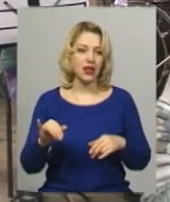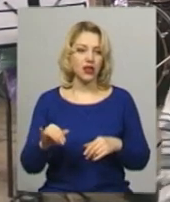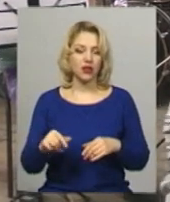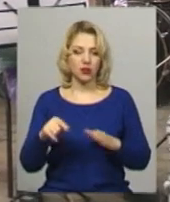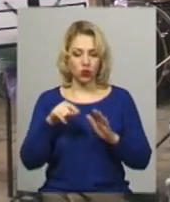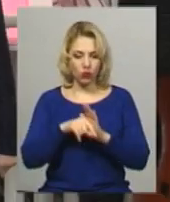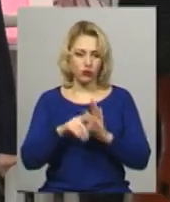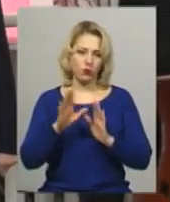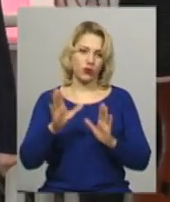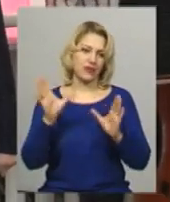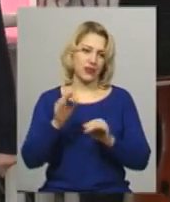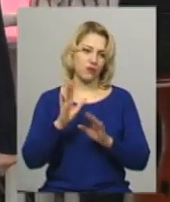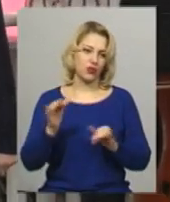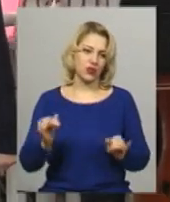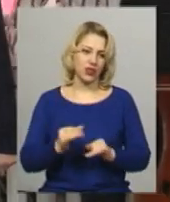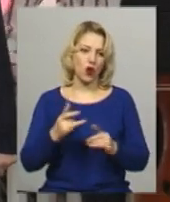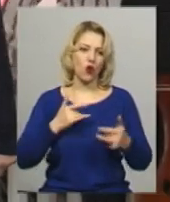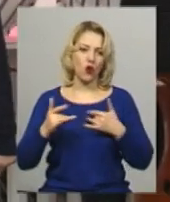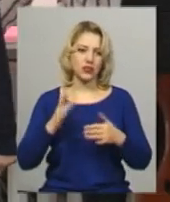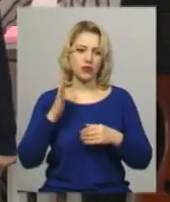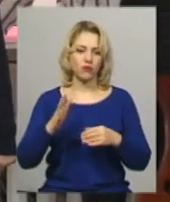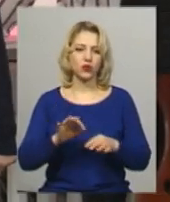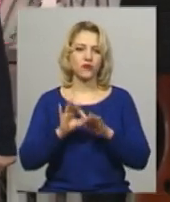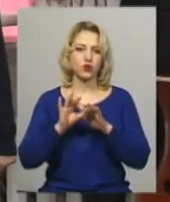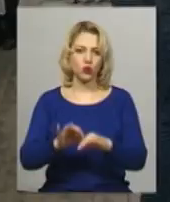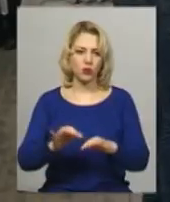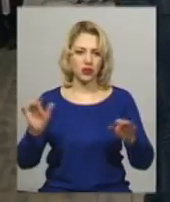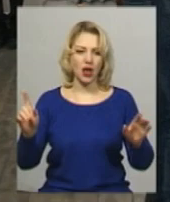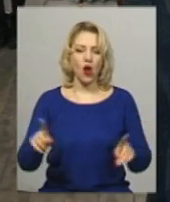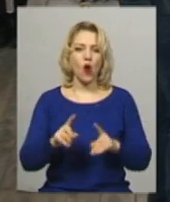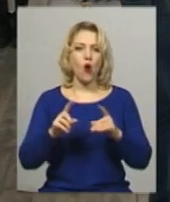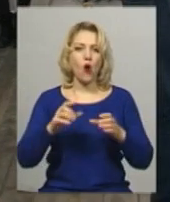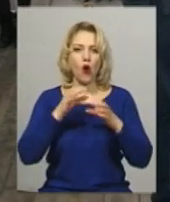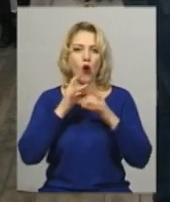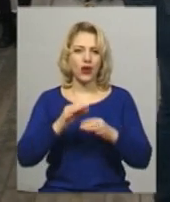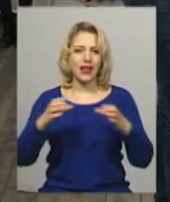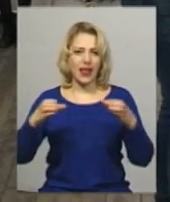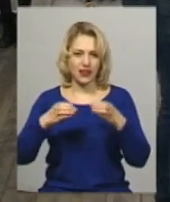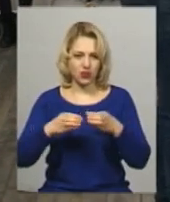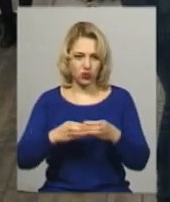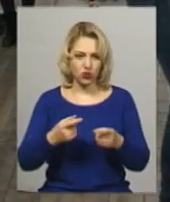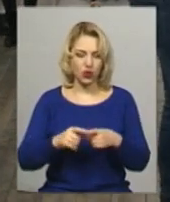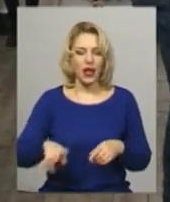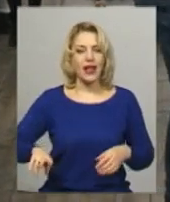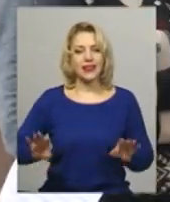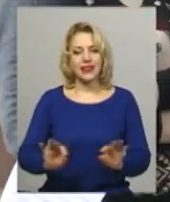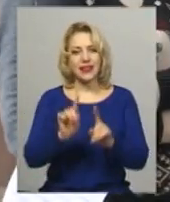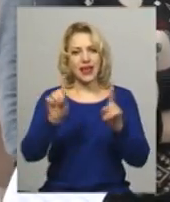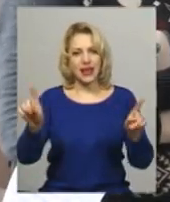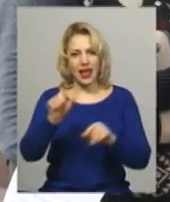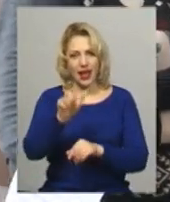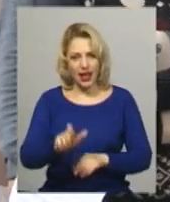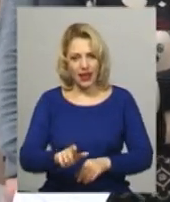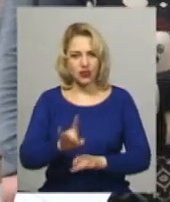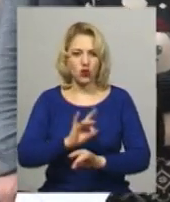Тобто буде цікаво. Концерт відбуватиметься у супроводі оркестру «Козаки Поділля». Диригент оркестру Олександр Якубов розповідає, над